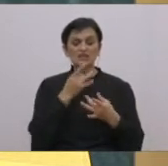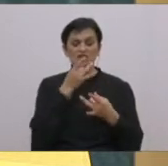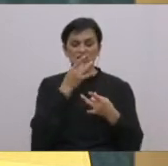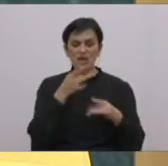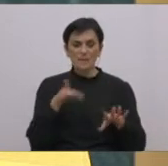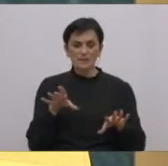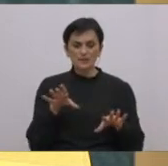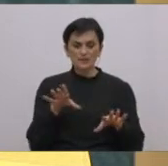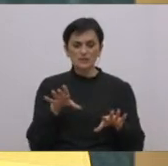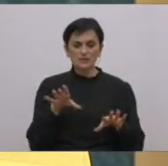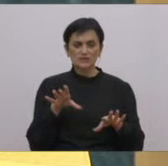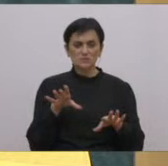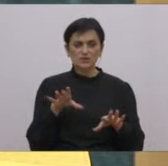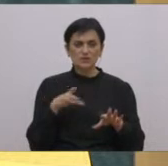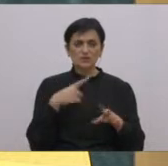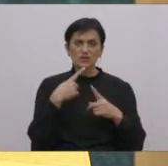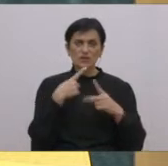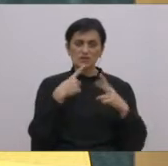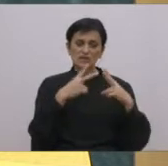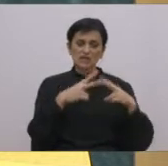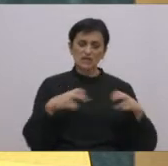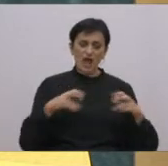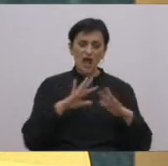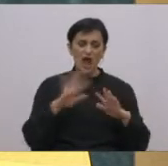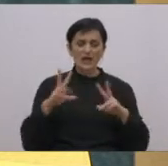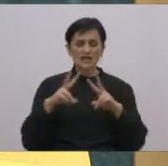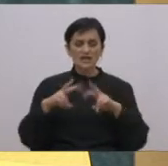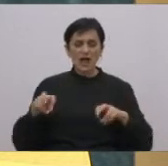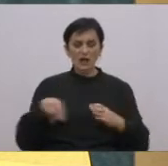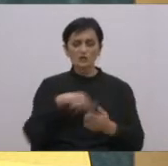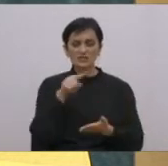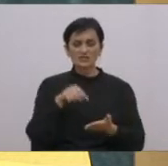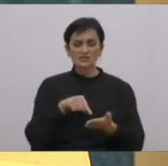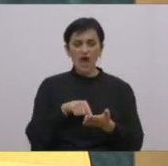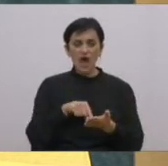tvkat, ganxemuli tu ar ganxemuli sakitxis